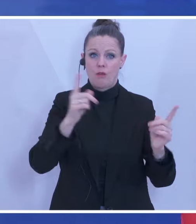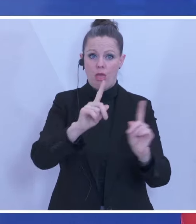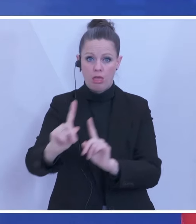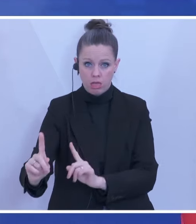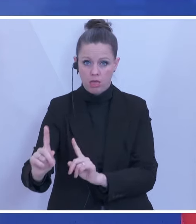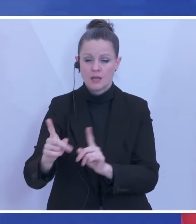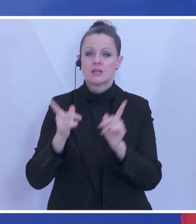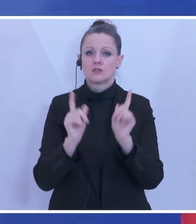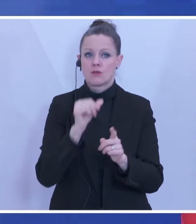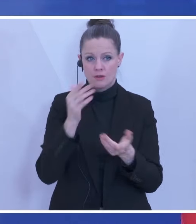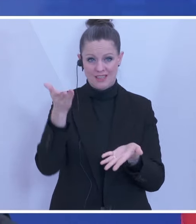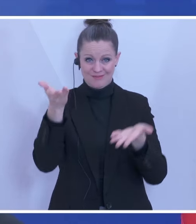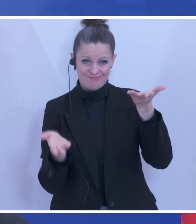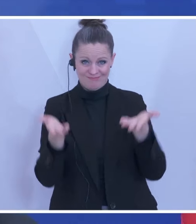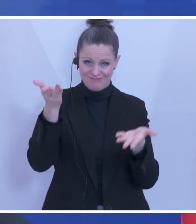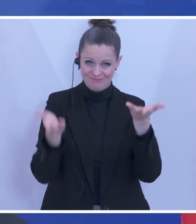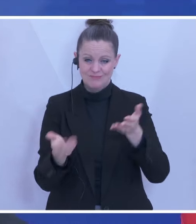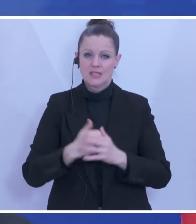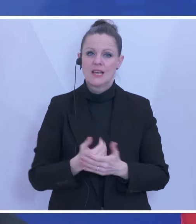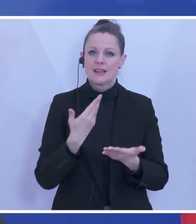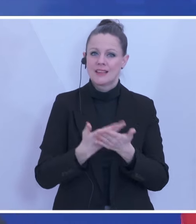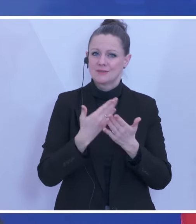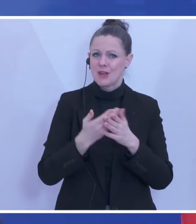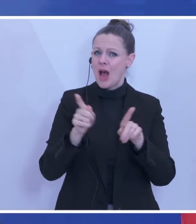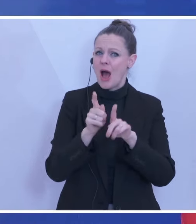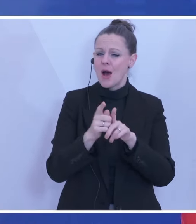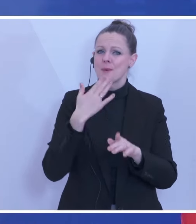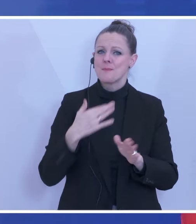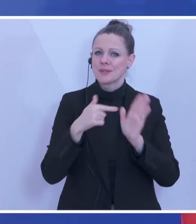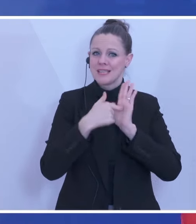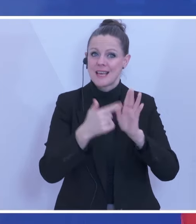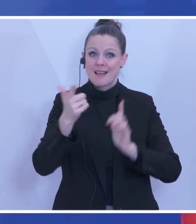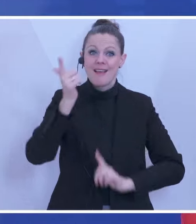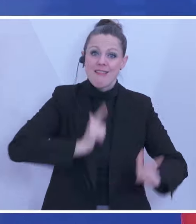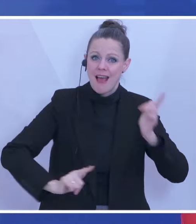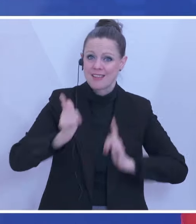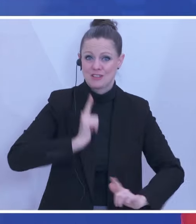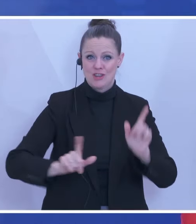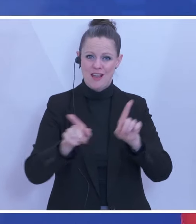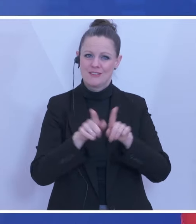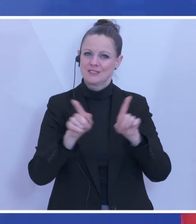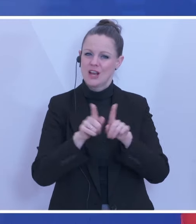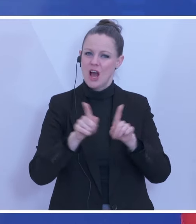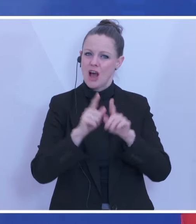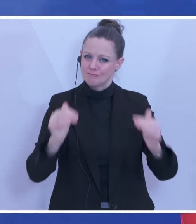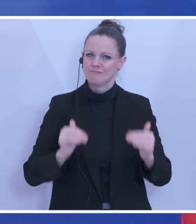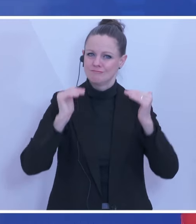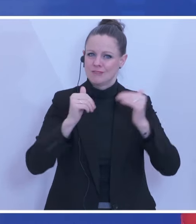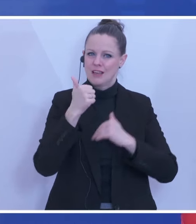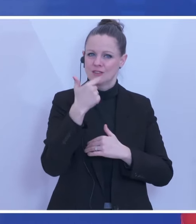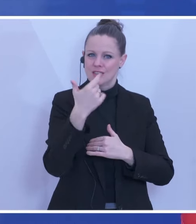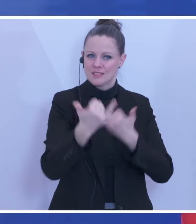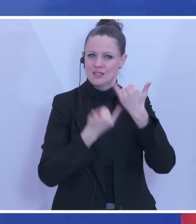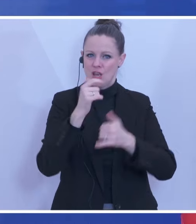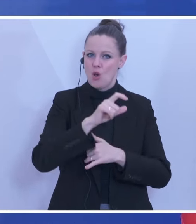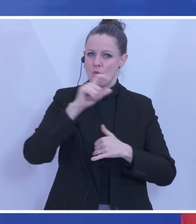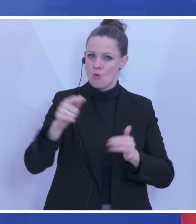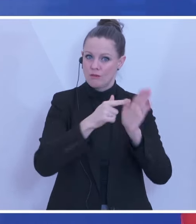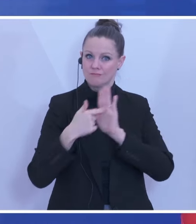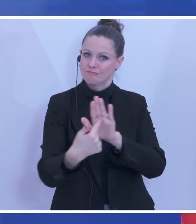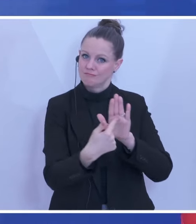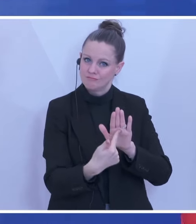Es war unser Anspruch hier auch Leidenschaft an den Tag zu legen, um hier tatsächlich auf die Höhe des 21. Jahrhunderts zu kommen mit einem ganz